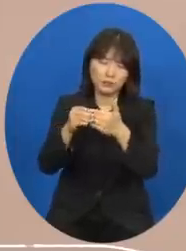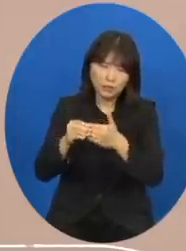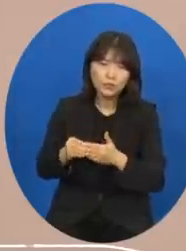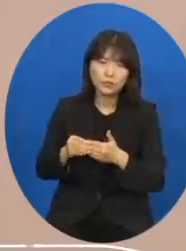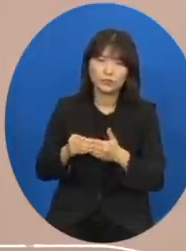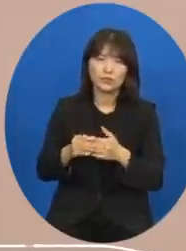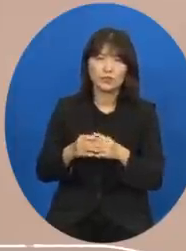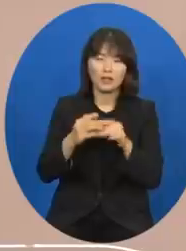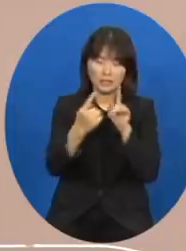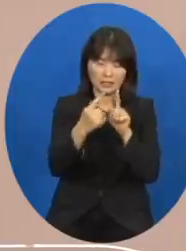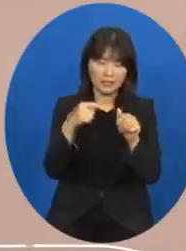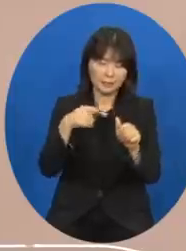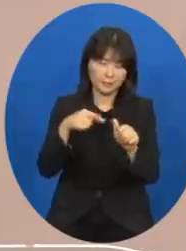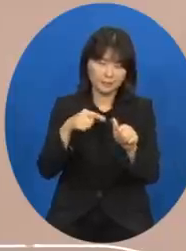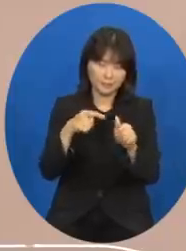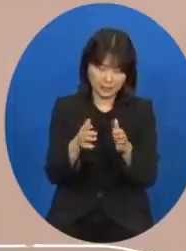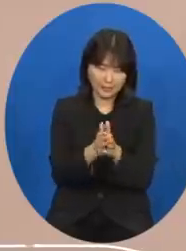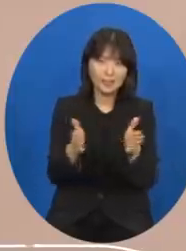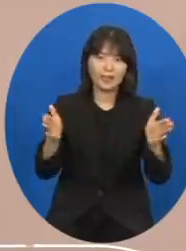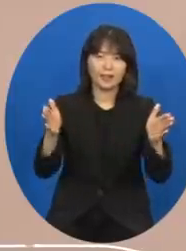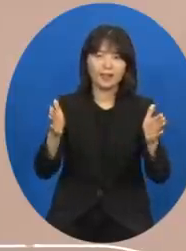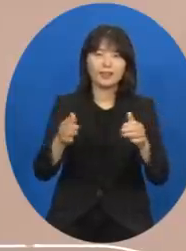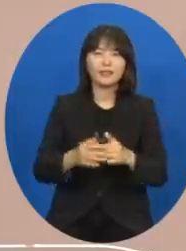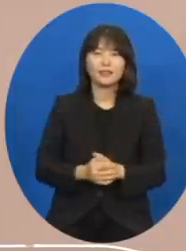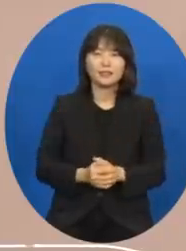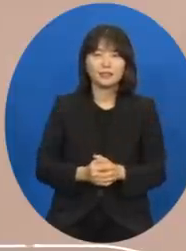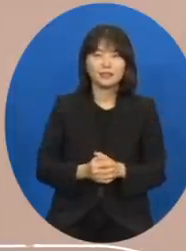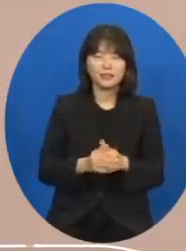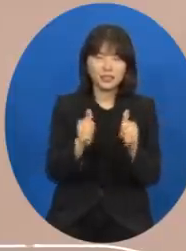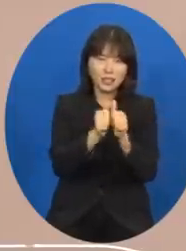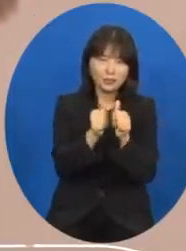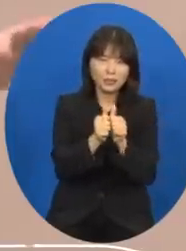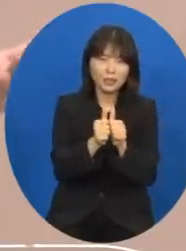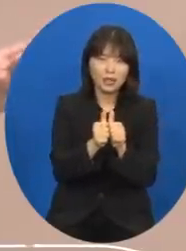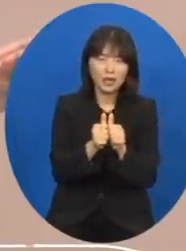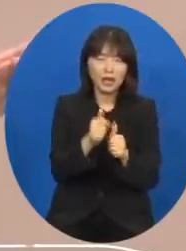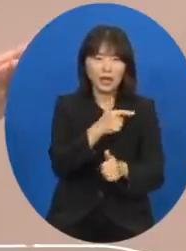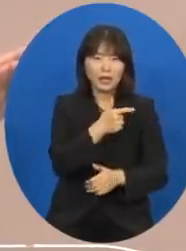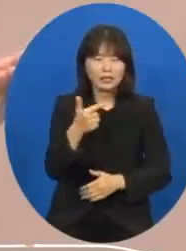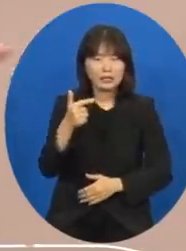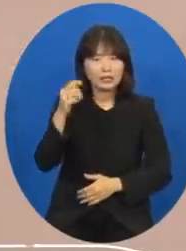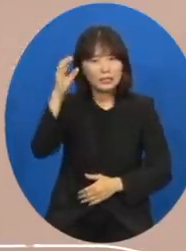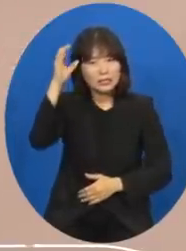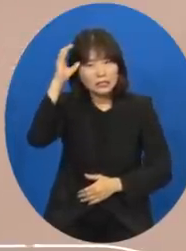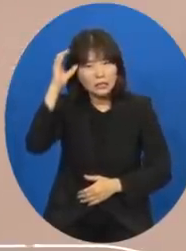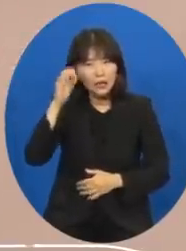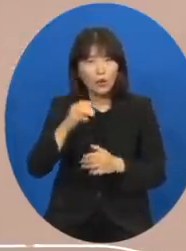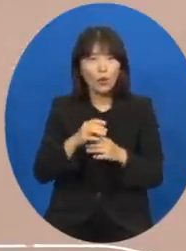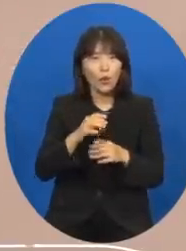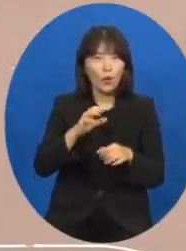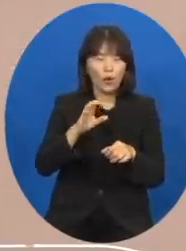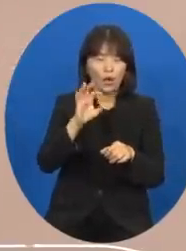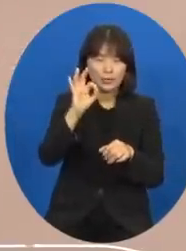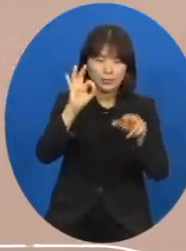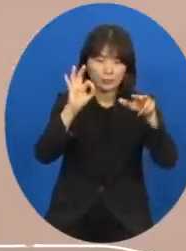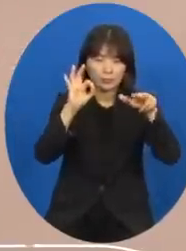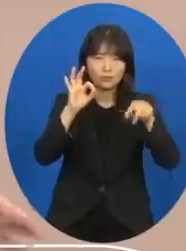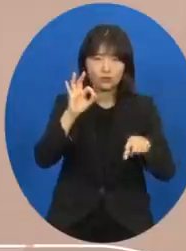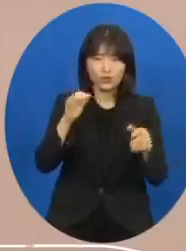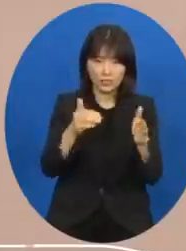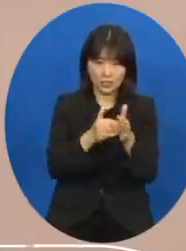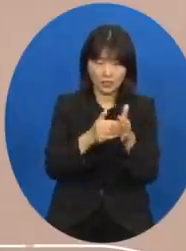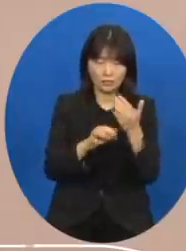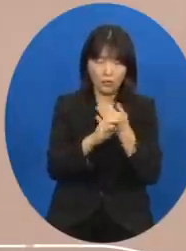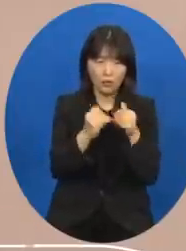그래서 1:1 양육을 시작을 한 겁니다. 그 남자는 정말 큰 기대감. 이제 이 10주만 끝나면 아내랑